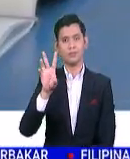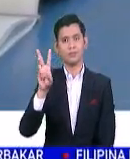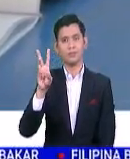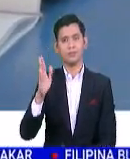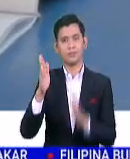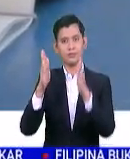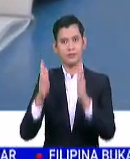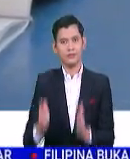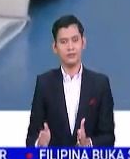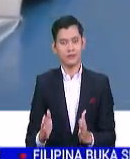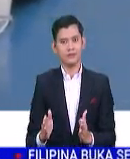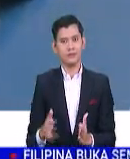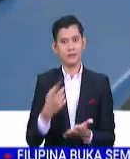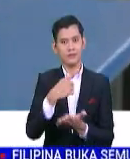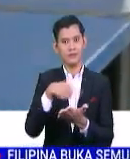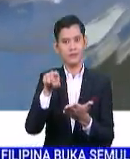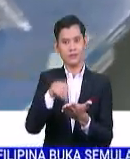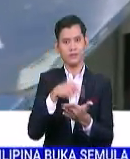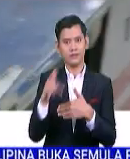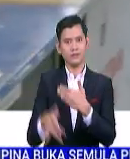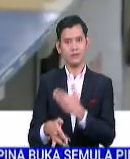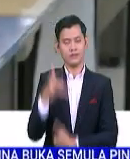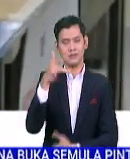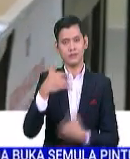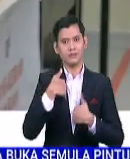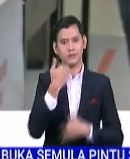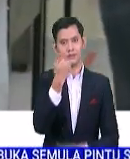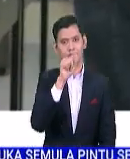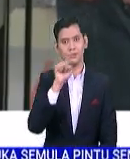22,536 individu merupakan pengundi awal melibatkan